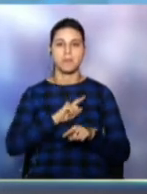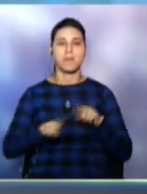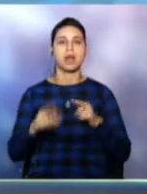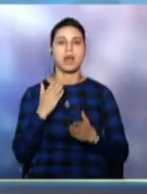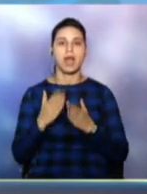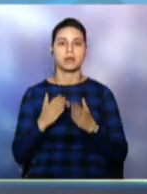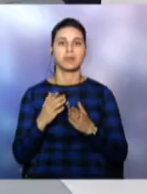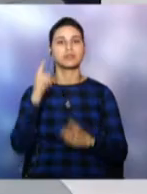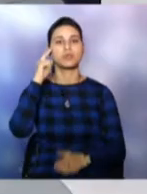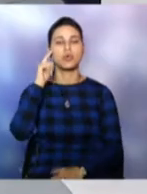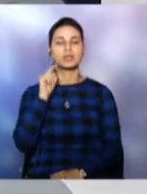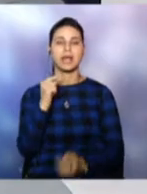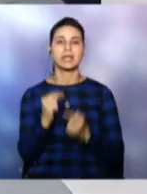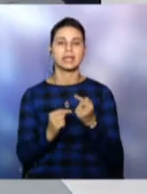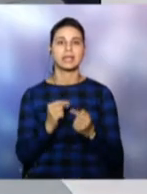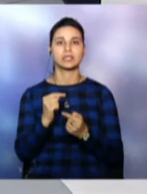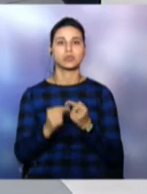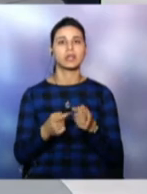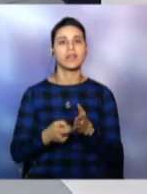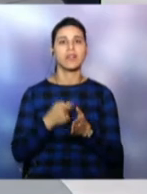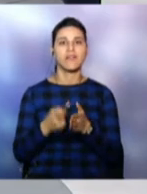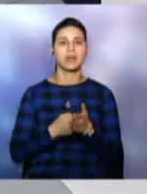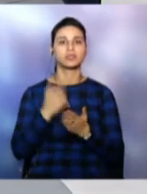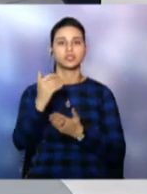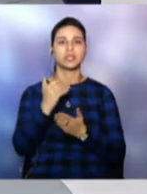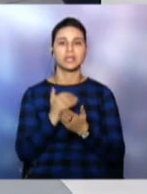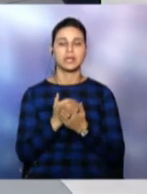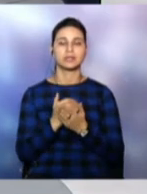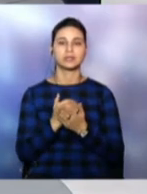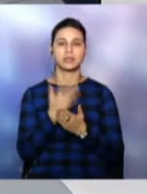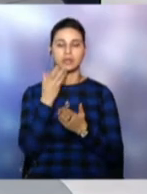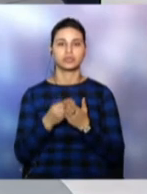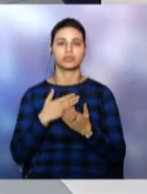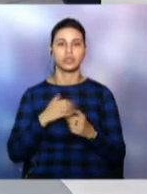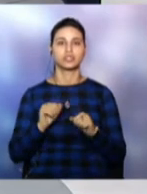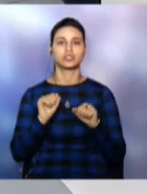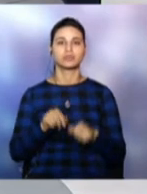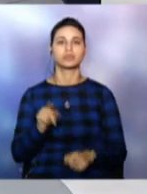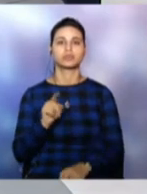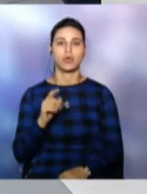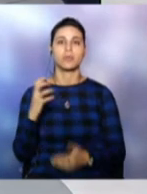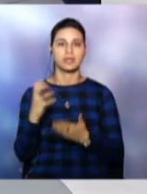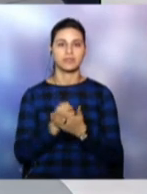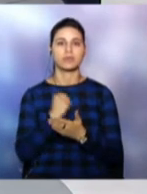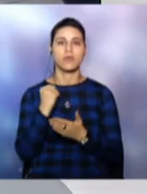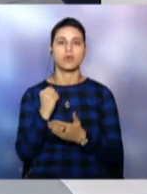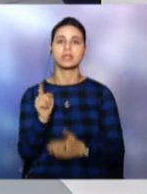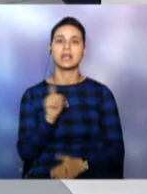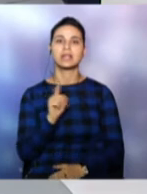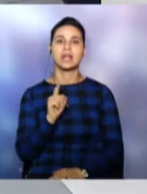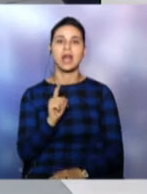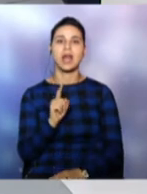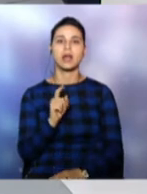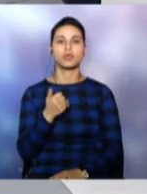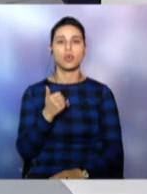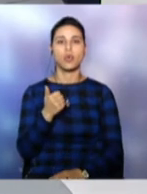რამდენიმე წელიწადში მგონია, რომ გენეტიკური კვლევების შედეგად ჩვენ შევძლებთ, რომ დავადგინოთ რა მიდრე